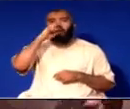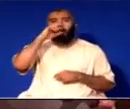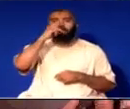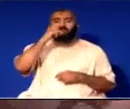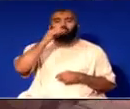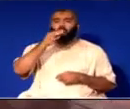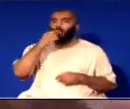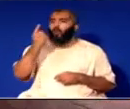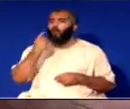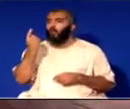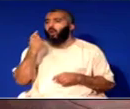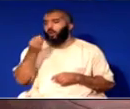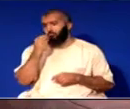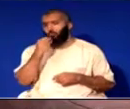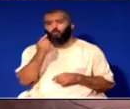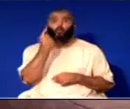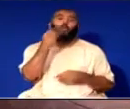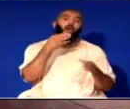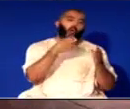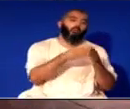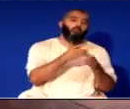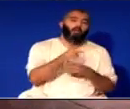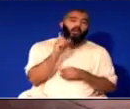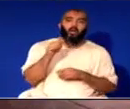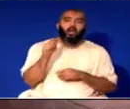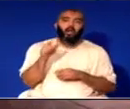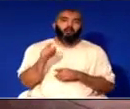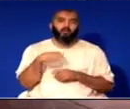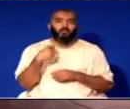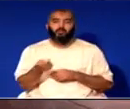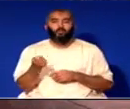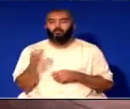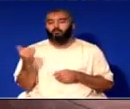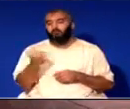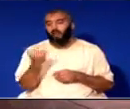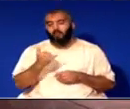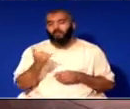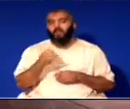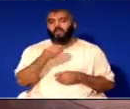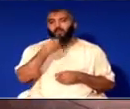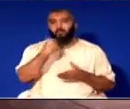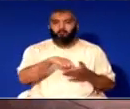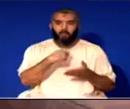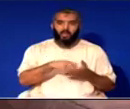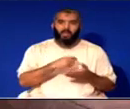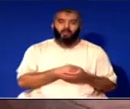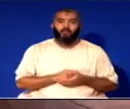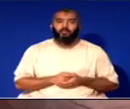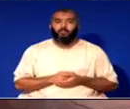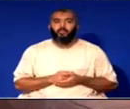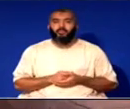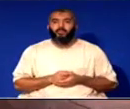تاكل والله تشرب والله تنوض والله تدخل والله كذا، هذا هذا هذه يسموها يمين اللغو، هذا ما فيش ولكنه